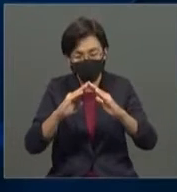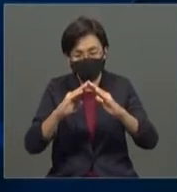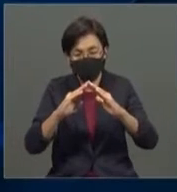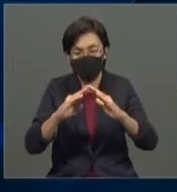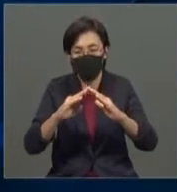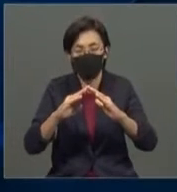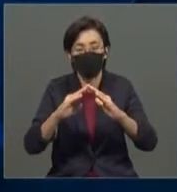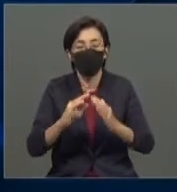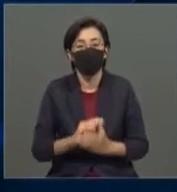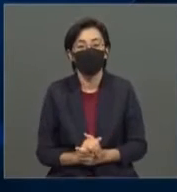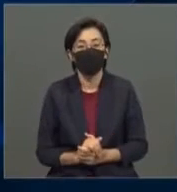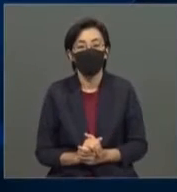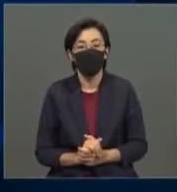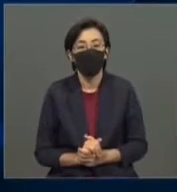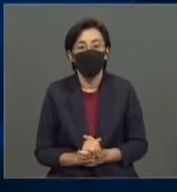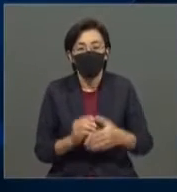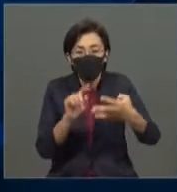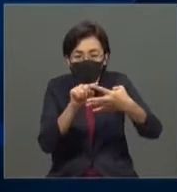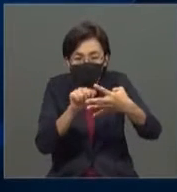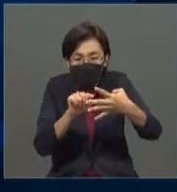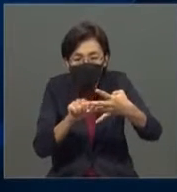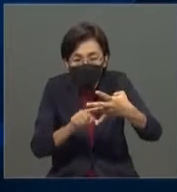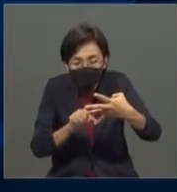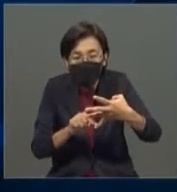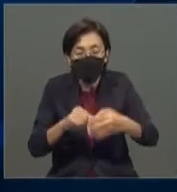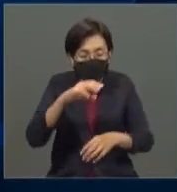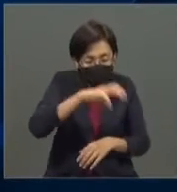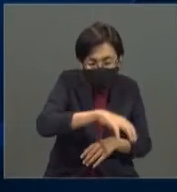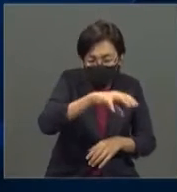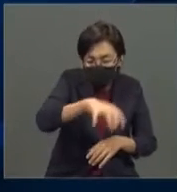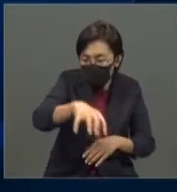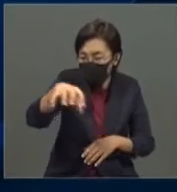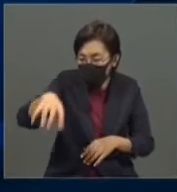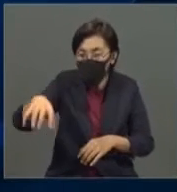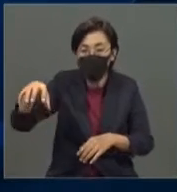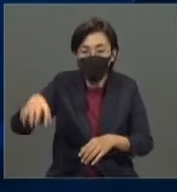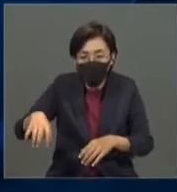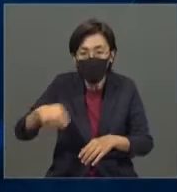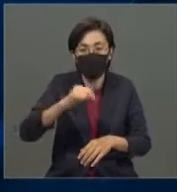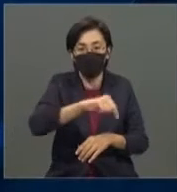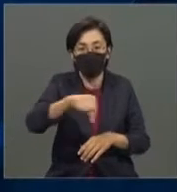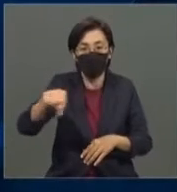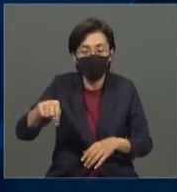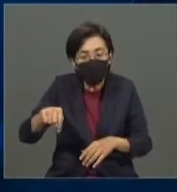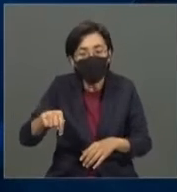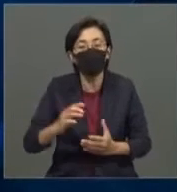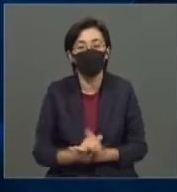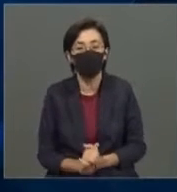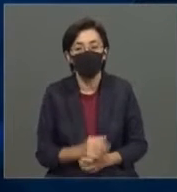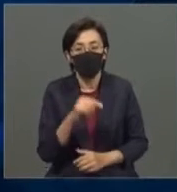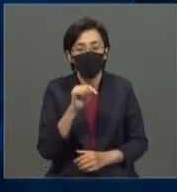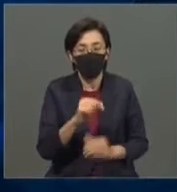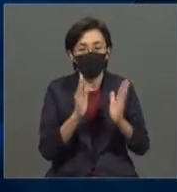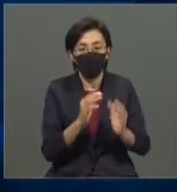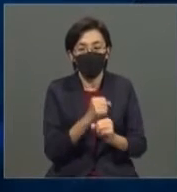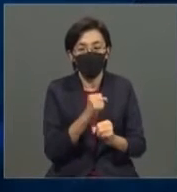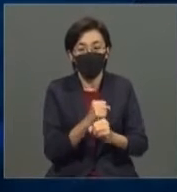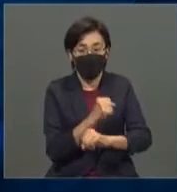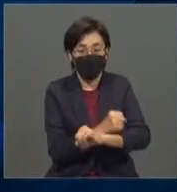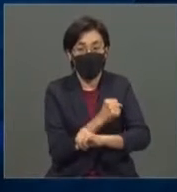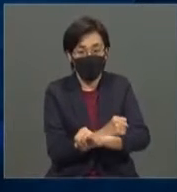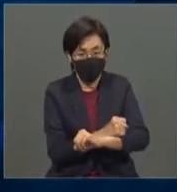อนทั้งหลายโรงงานแต่เป็นลักษณะที่เป็นการติดเชื้อจากคนงาน